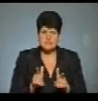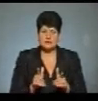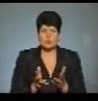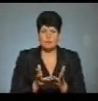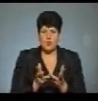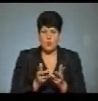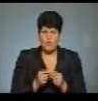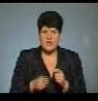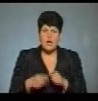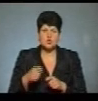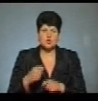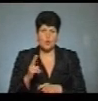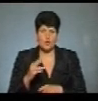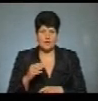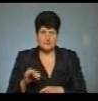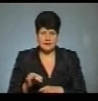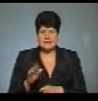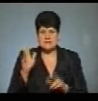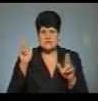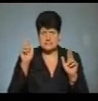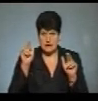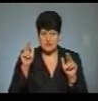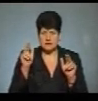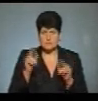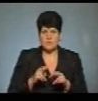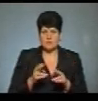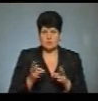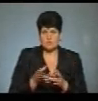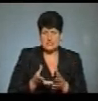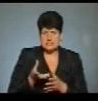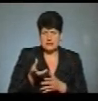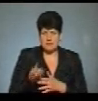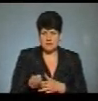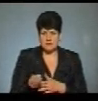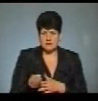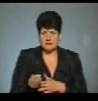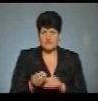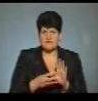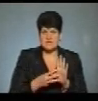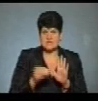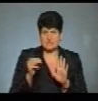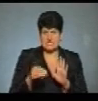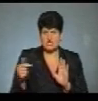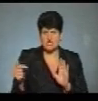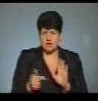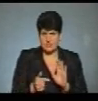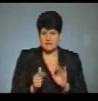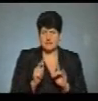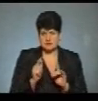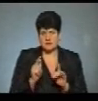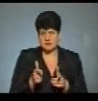нарахування шкоди, заєць відшкодування потрібно сплатити у вигляді 8 тисяч гривень згідно